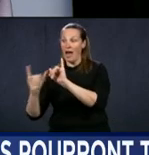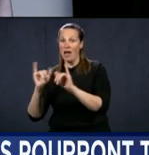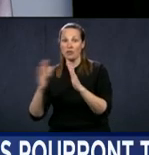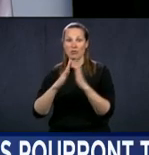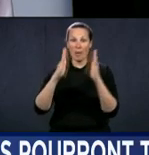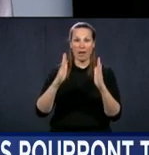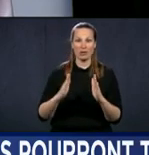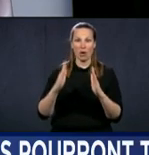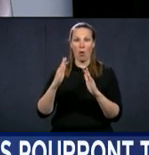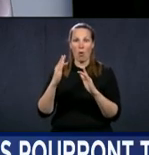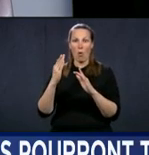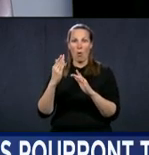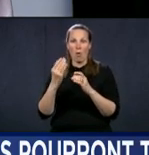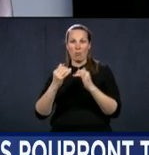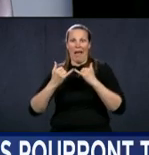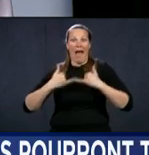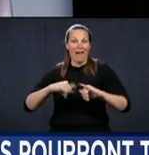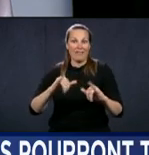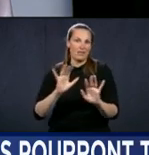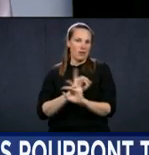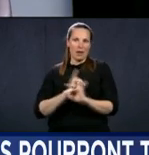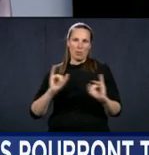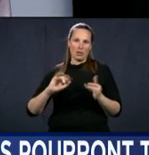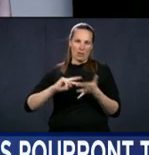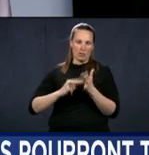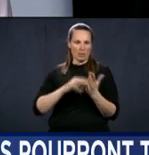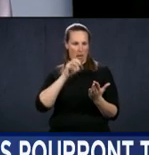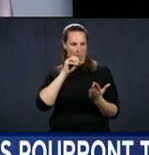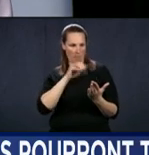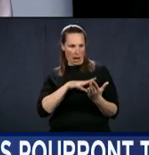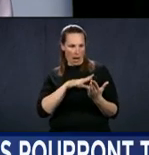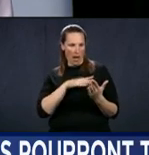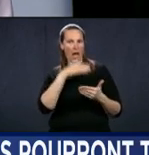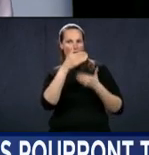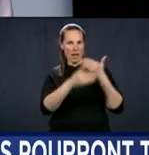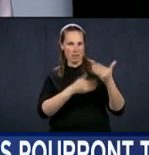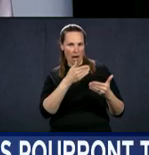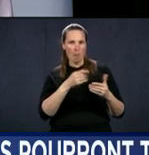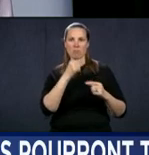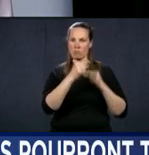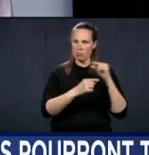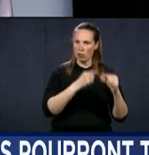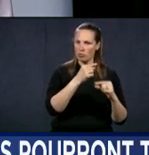souvent aussi. Donc, c'est un plan qui est graduel. J'en ai dit un mot, d'ailleurs,